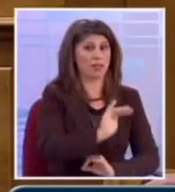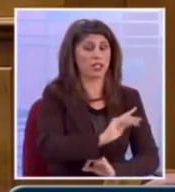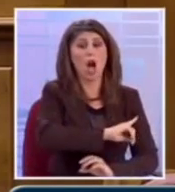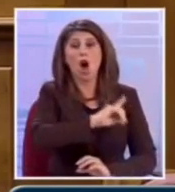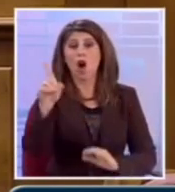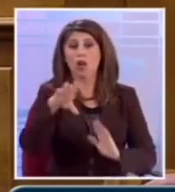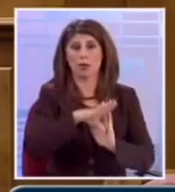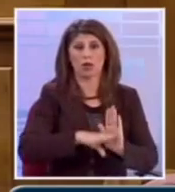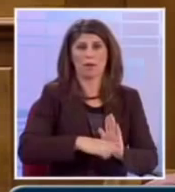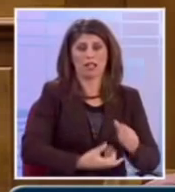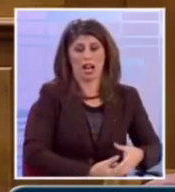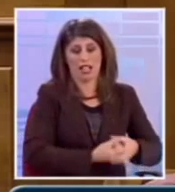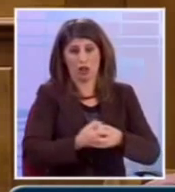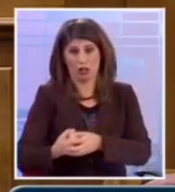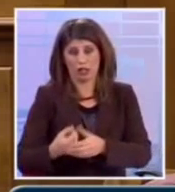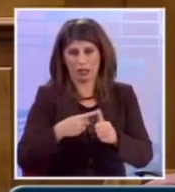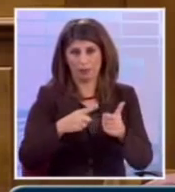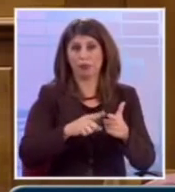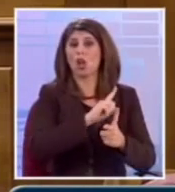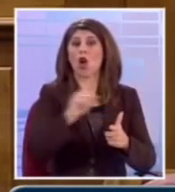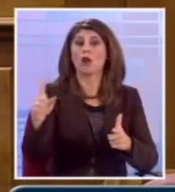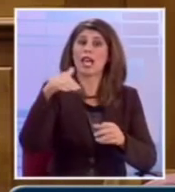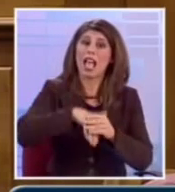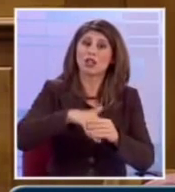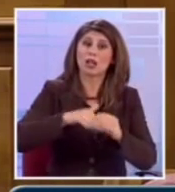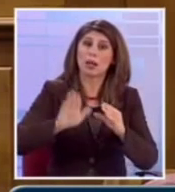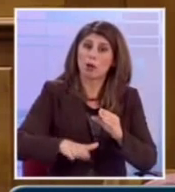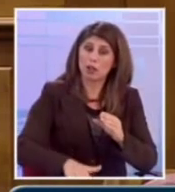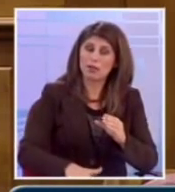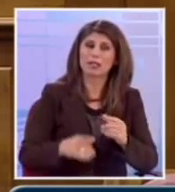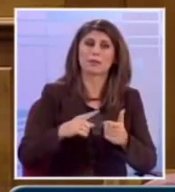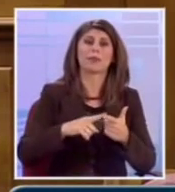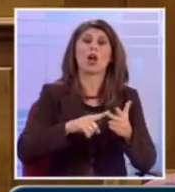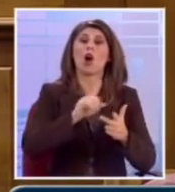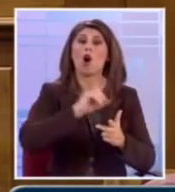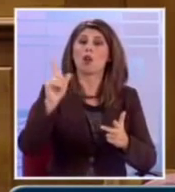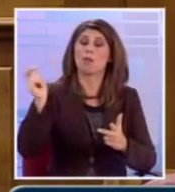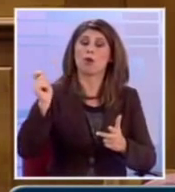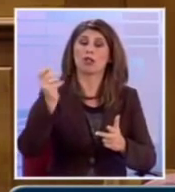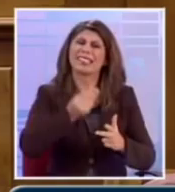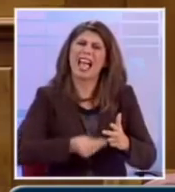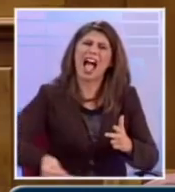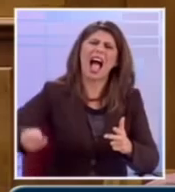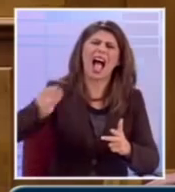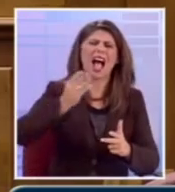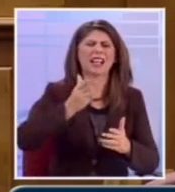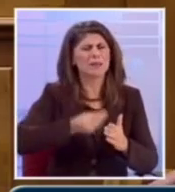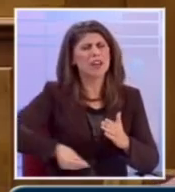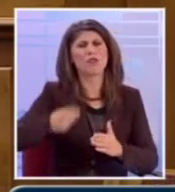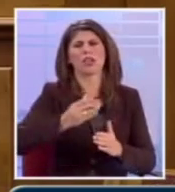όχι προγράμματα λιτότητας, όχι εσωτερική υποτίμηση, όχι σε πολιτικές ακραίας φτώχεις.